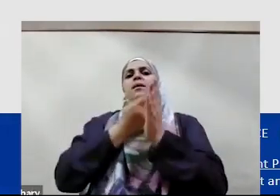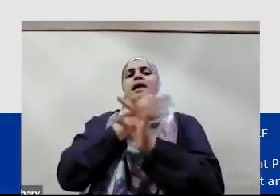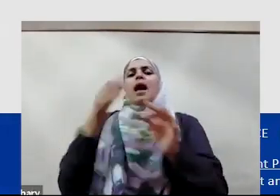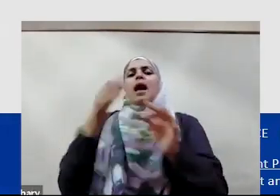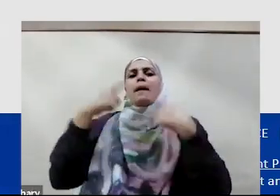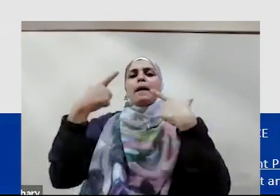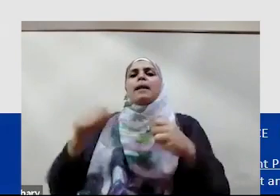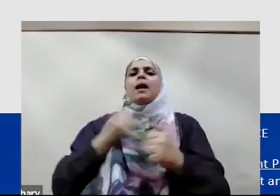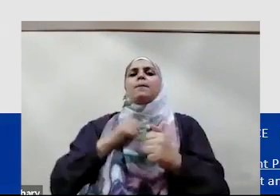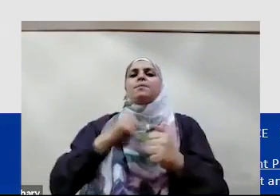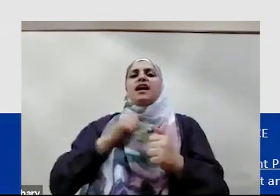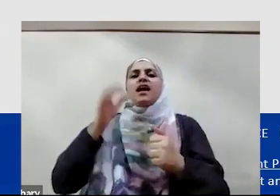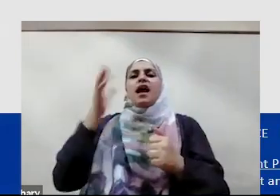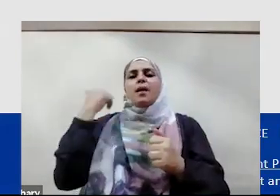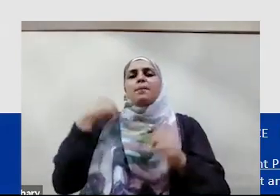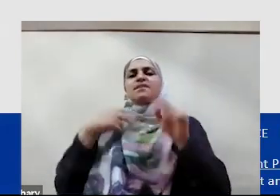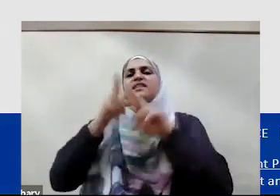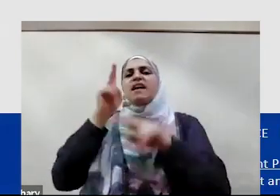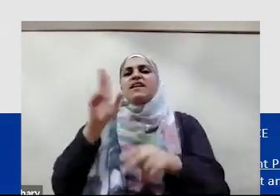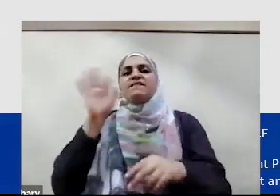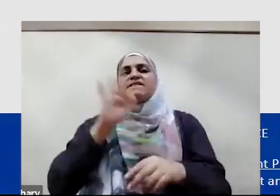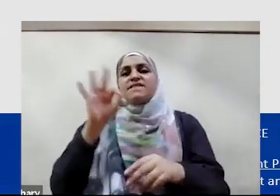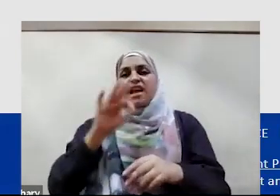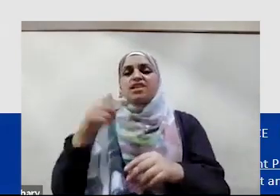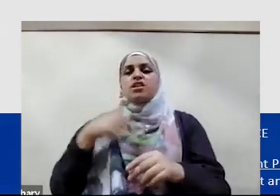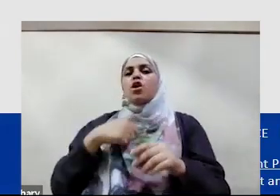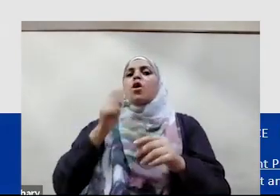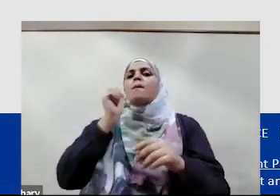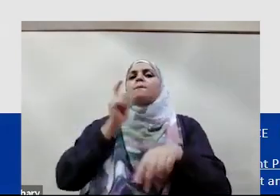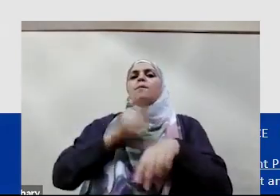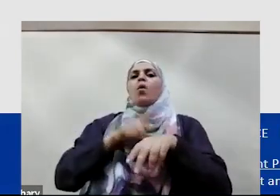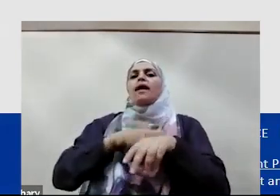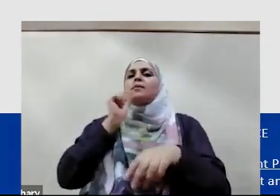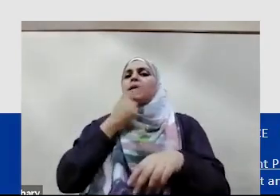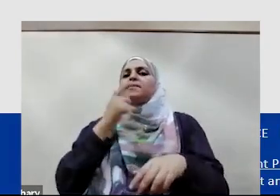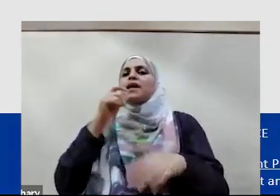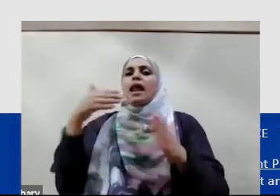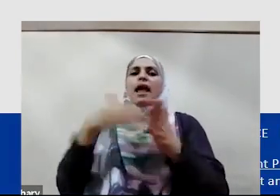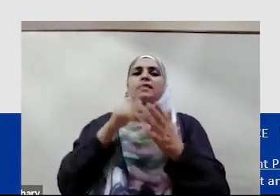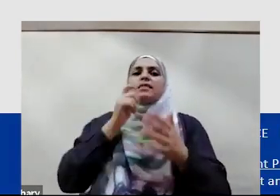روحتها، وبكتب انا روحتها من امتى لامتى،